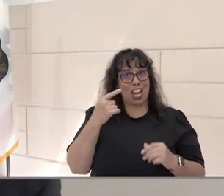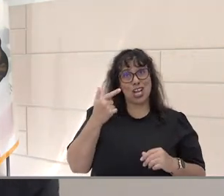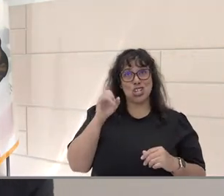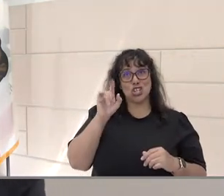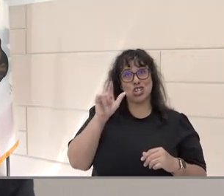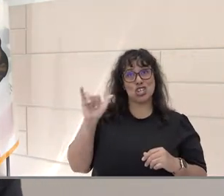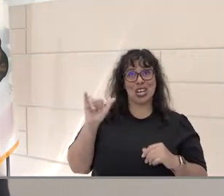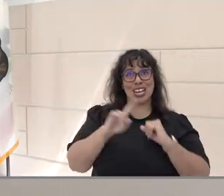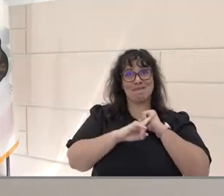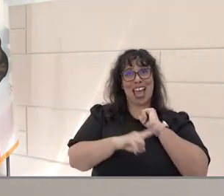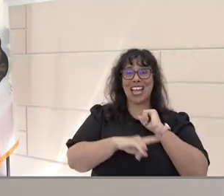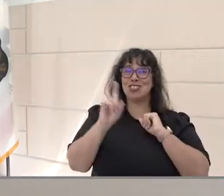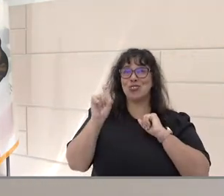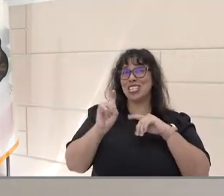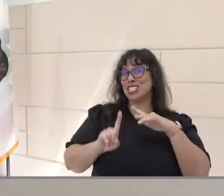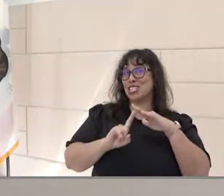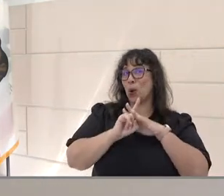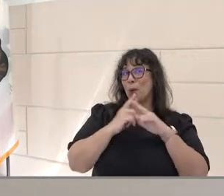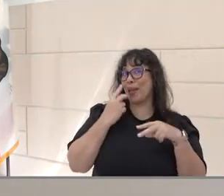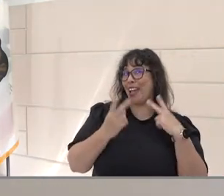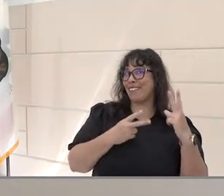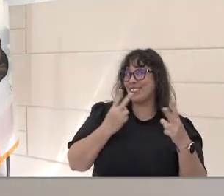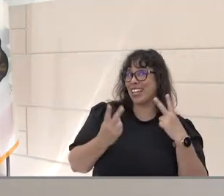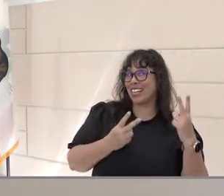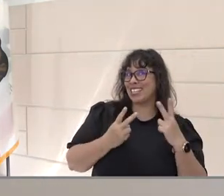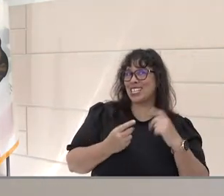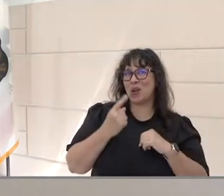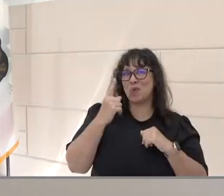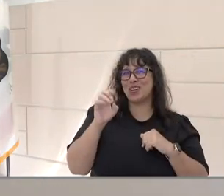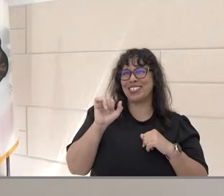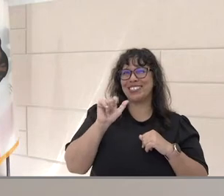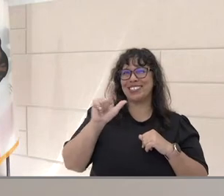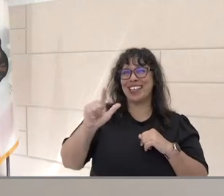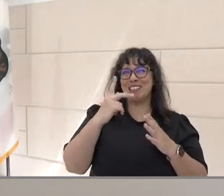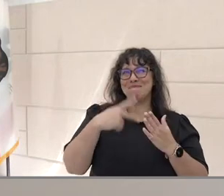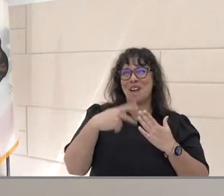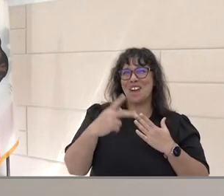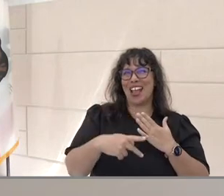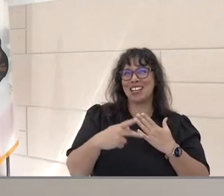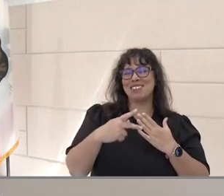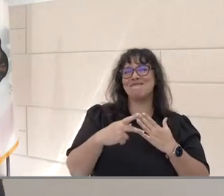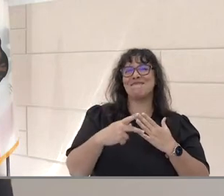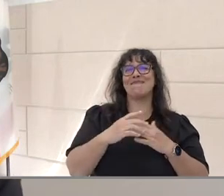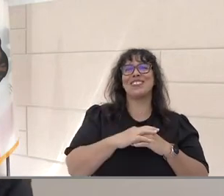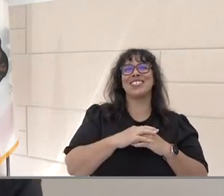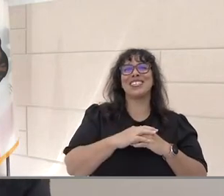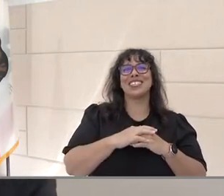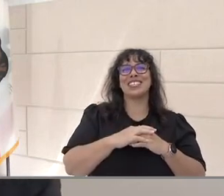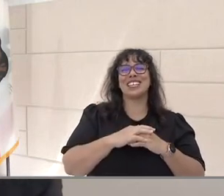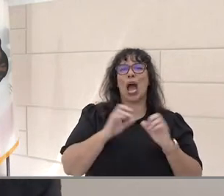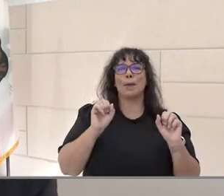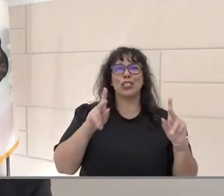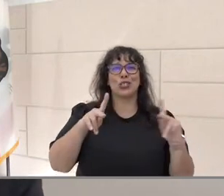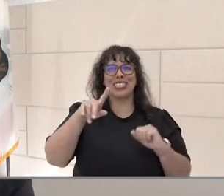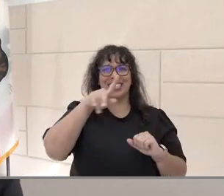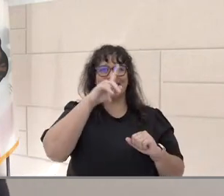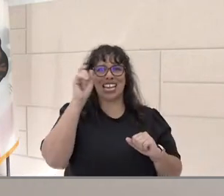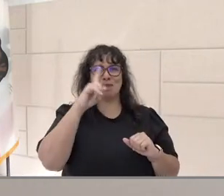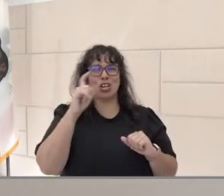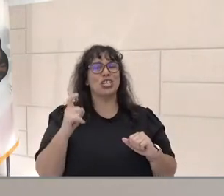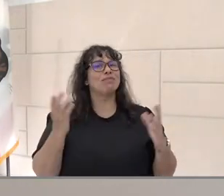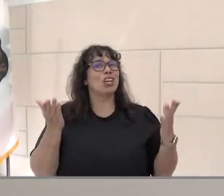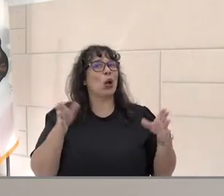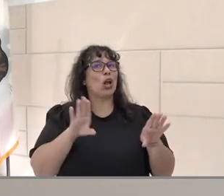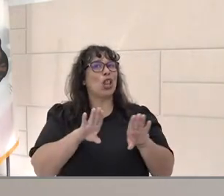ជាអ្នកចង់ទទួលបានសម្ភារៈហ្នឹងសូមចូលមកចូលរួមកម្មវិធីសៀលដែលមាន